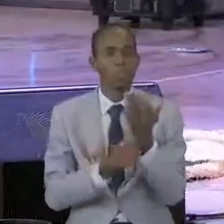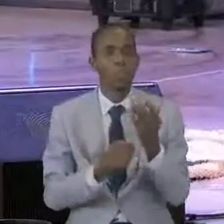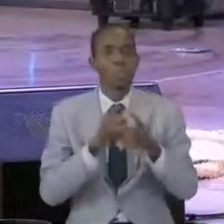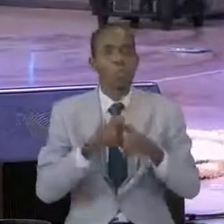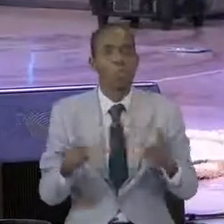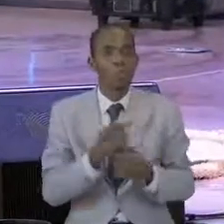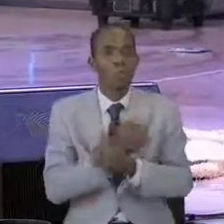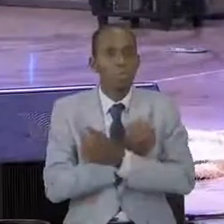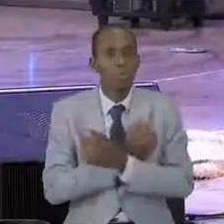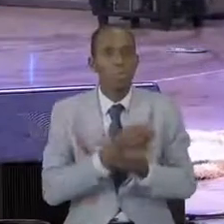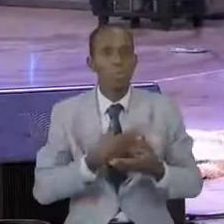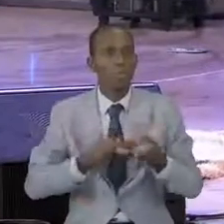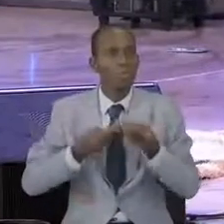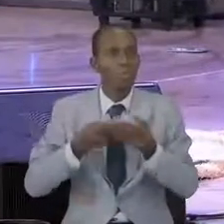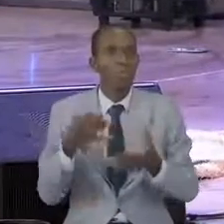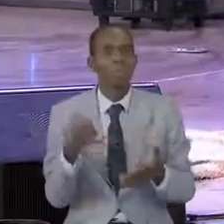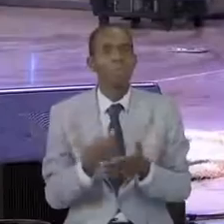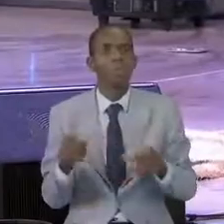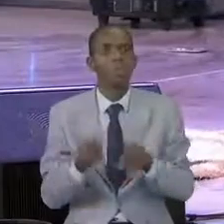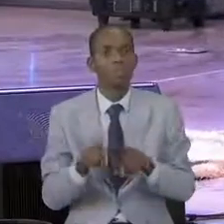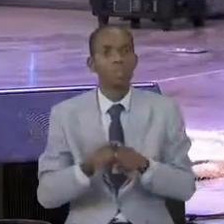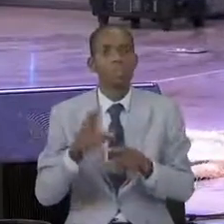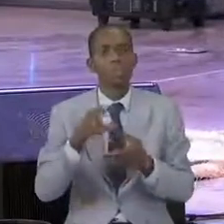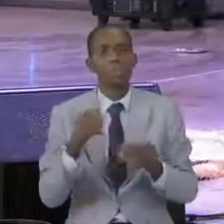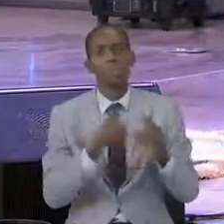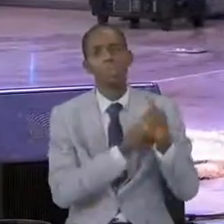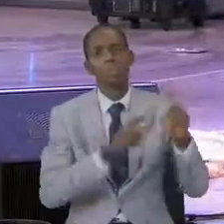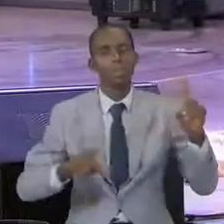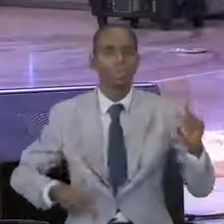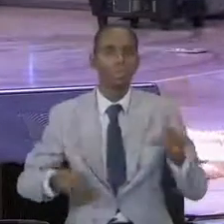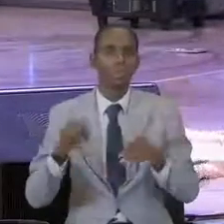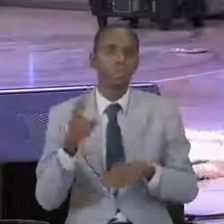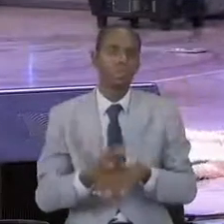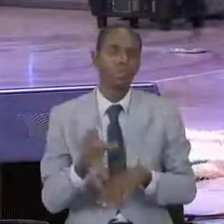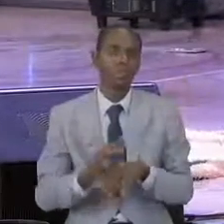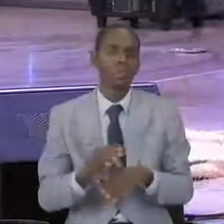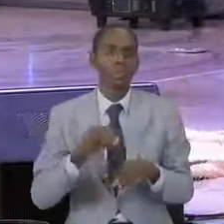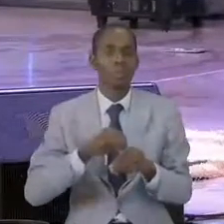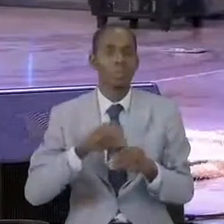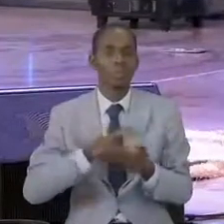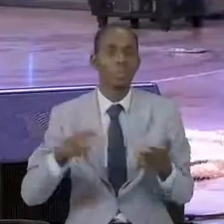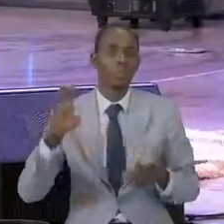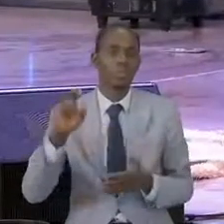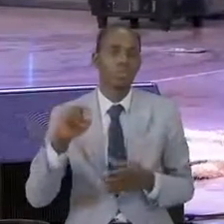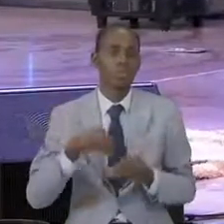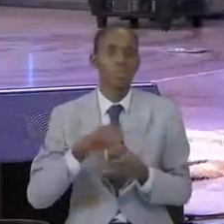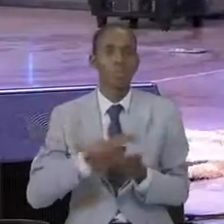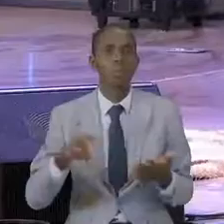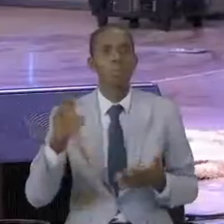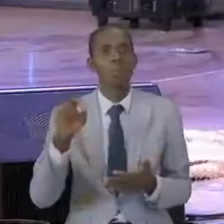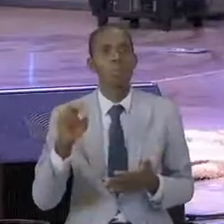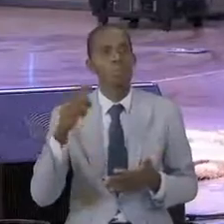et emprein soin comme Christ le fait pour l'Église verset 30 dans le verset 30